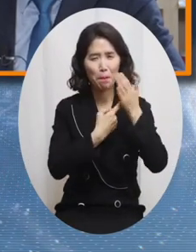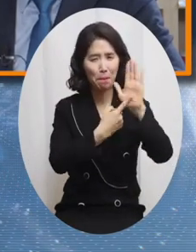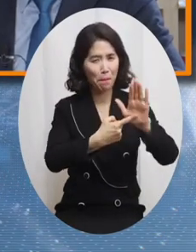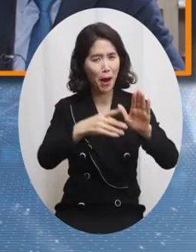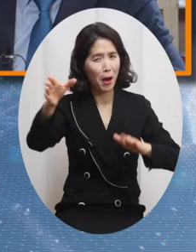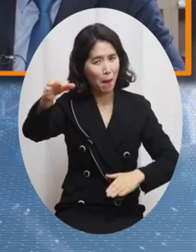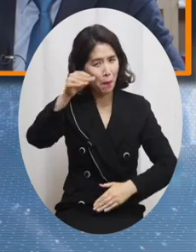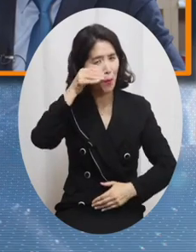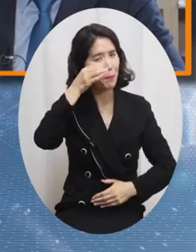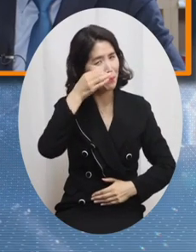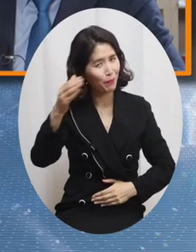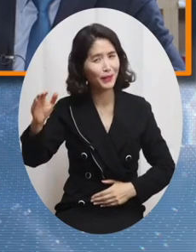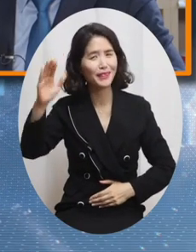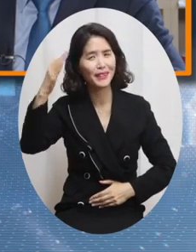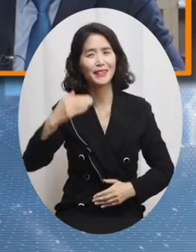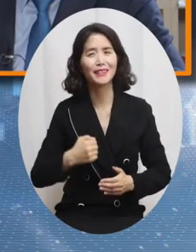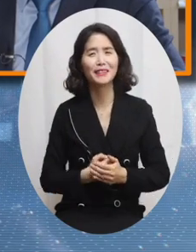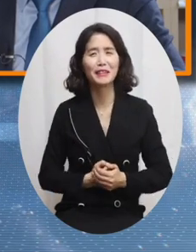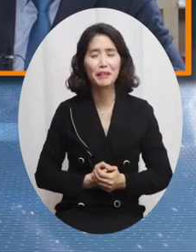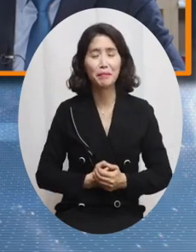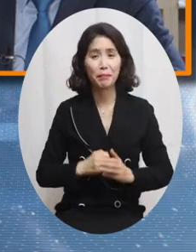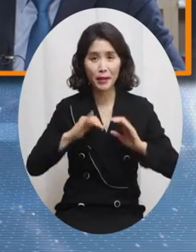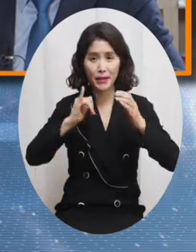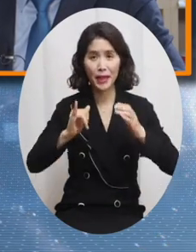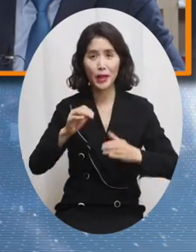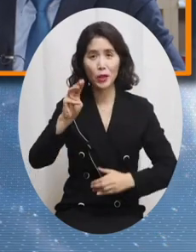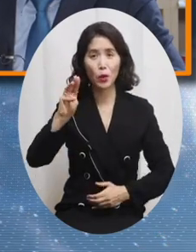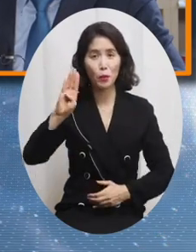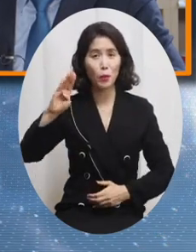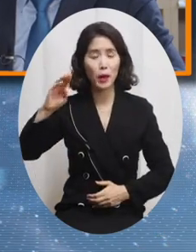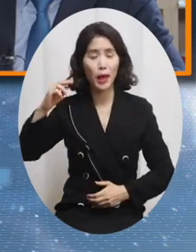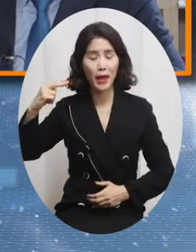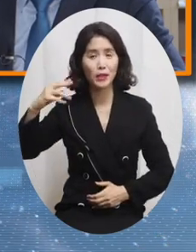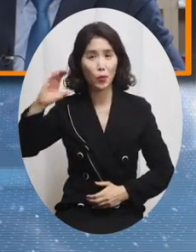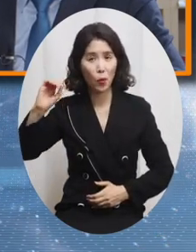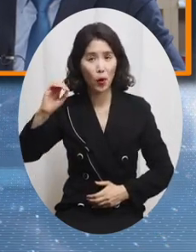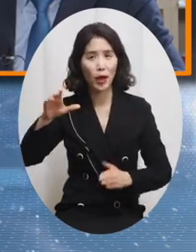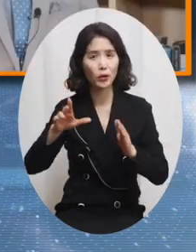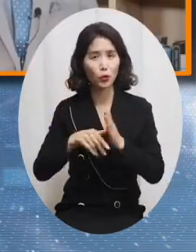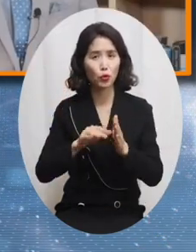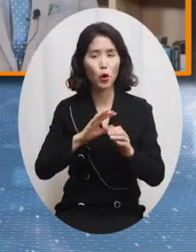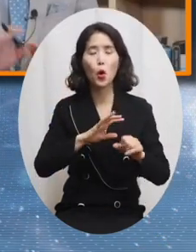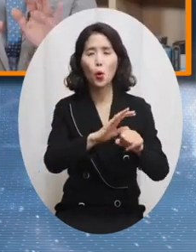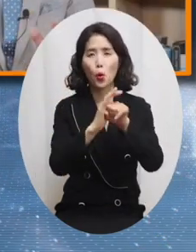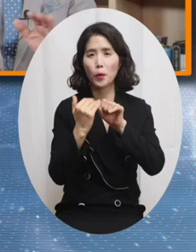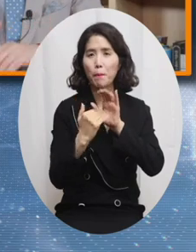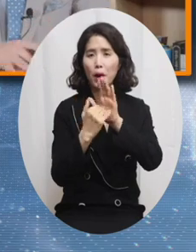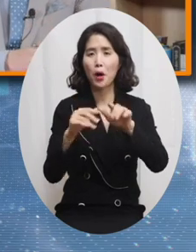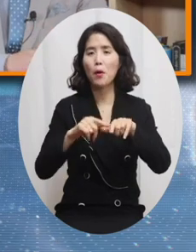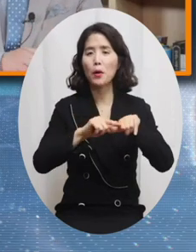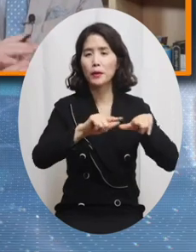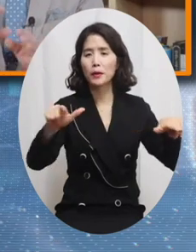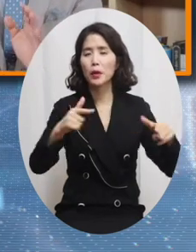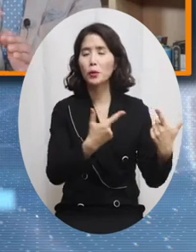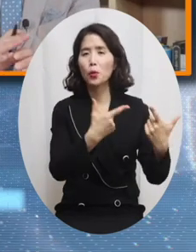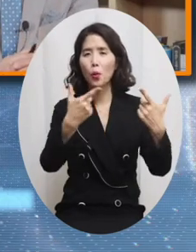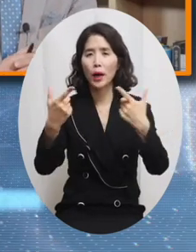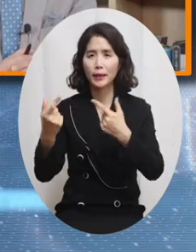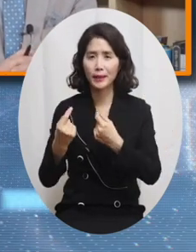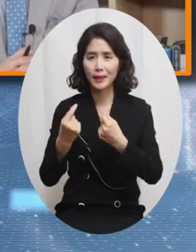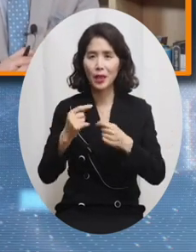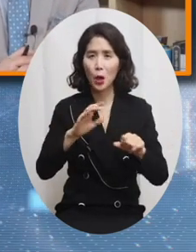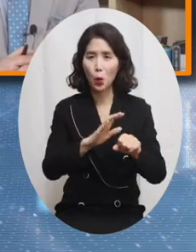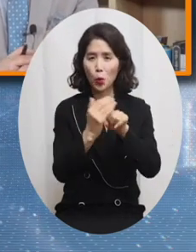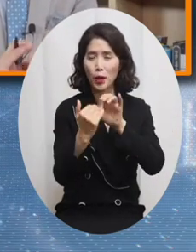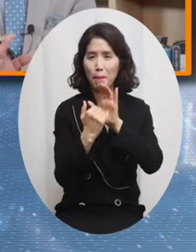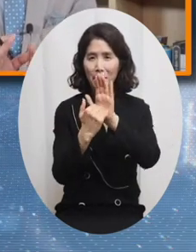됐는데 그것은 뭐 지금 세계보건기구의 방역 그 모델로도 이제 등재가 그렇죠. 보편적인 예, 방역